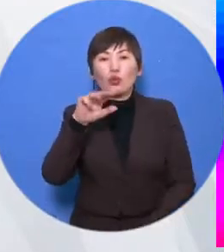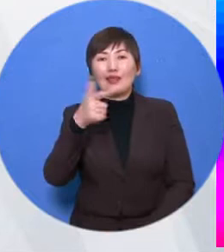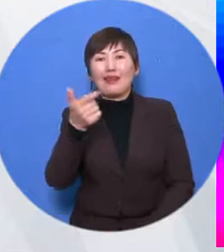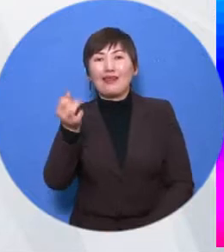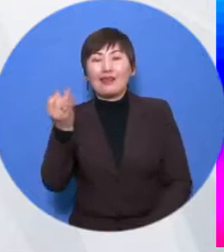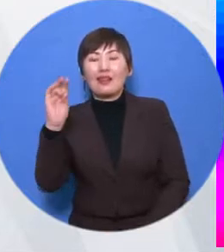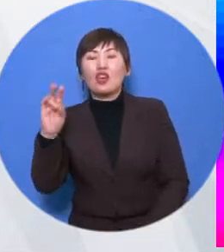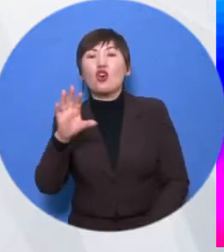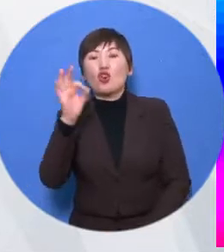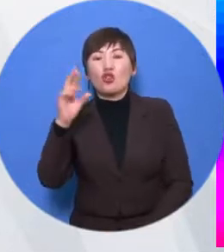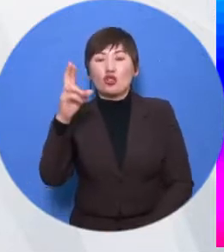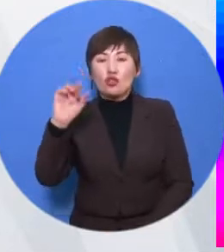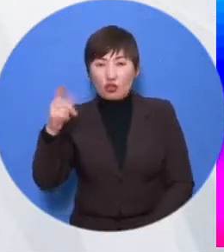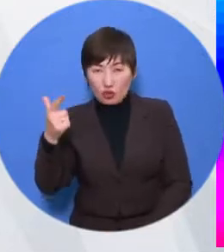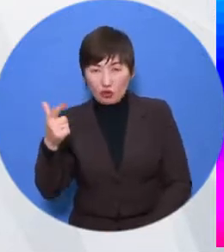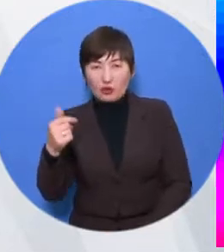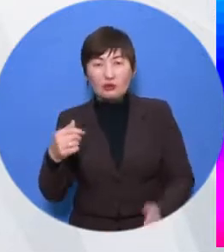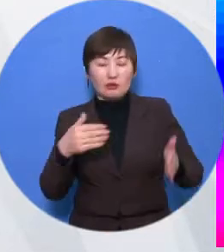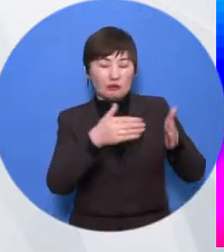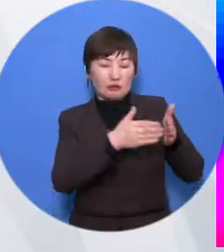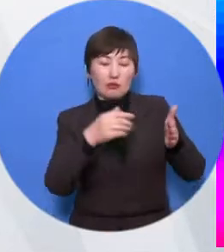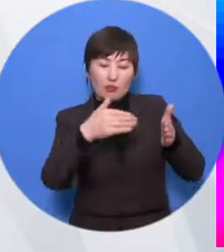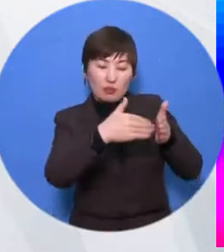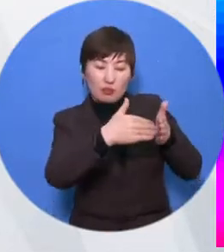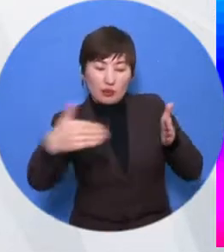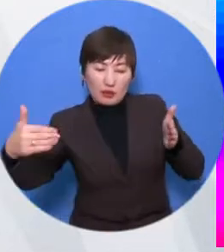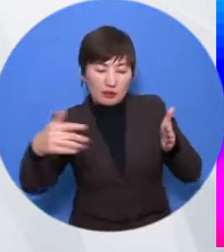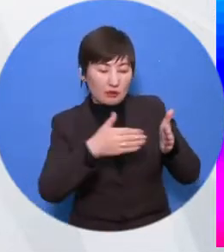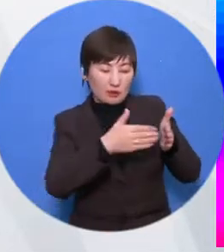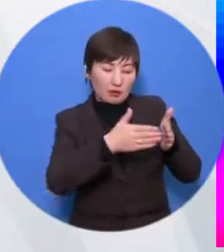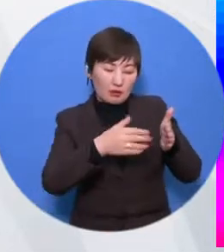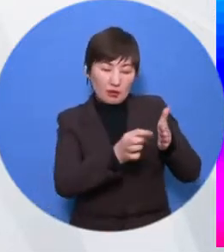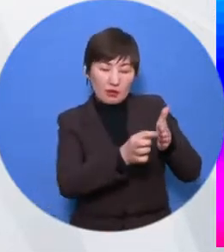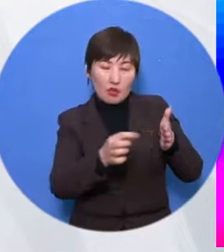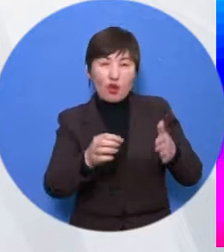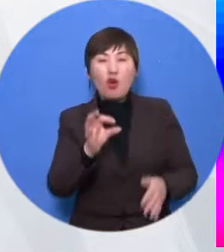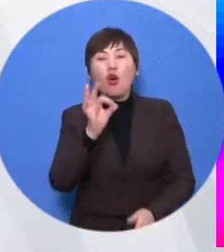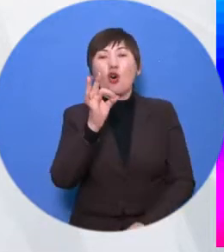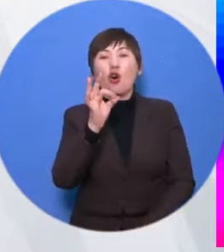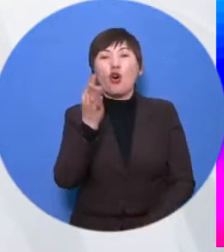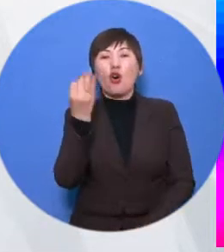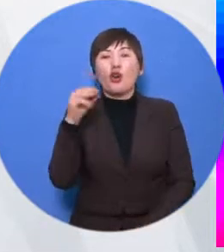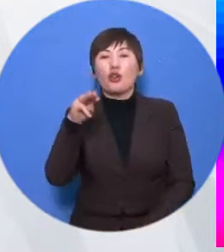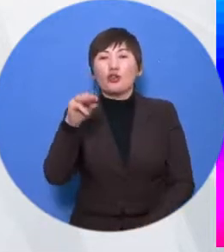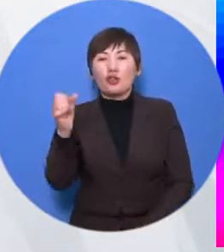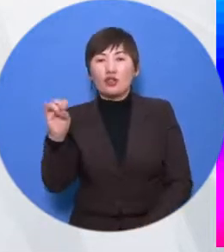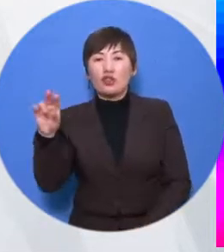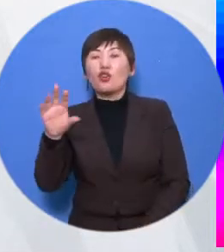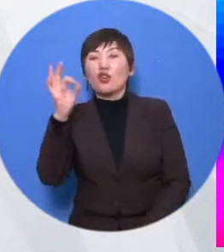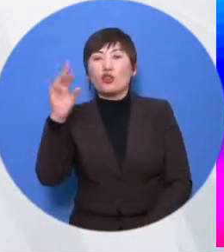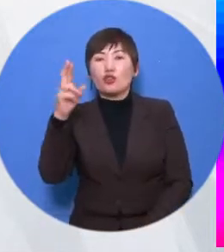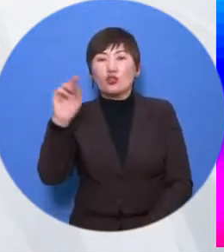За, нормал болон ойсон зацрагийн хоорондох өнцгийг ойлтын өнцөг гэж нэрлэнэ.